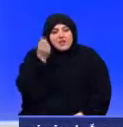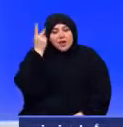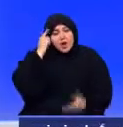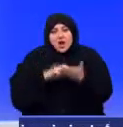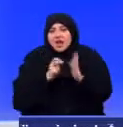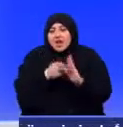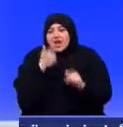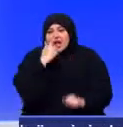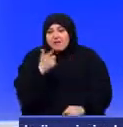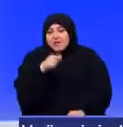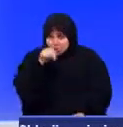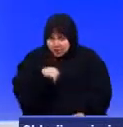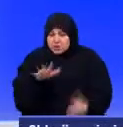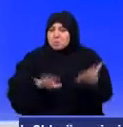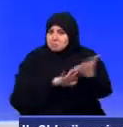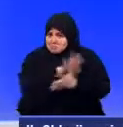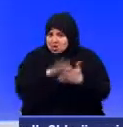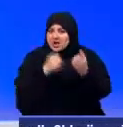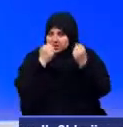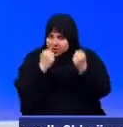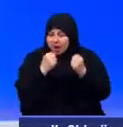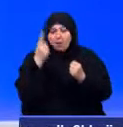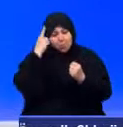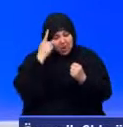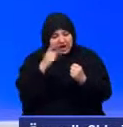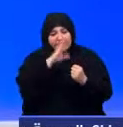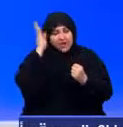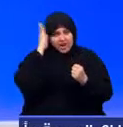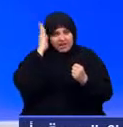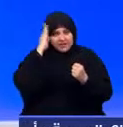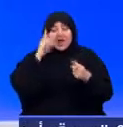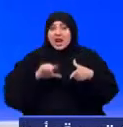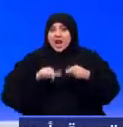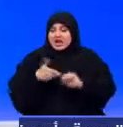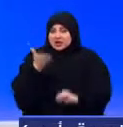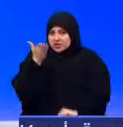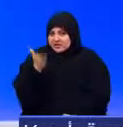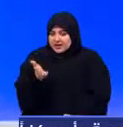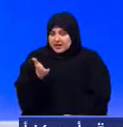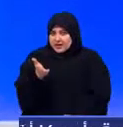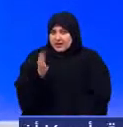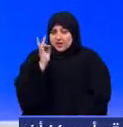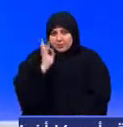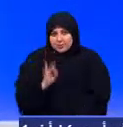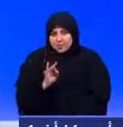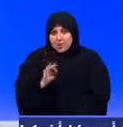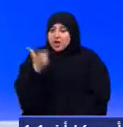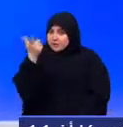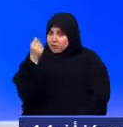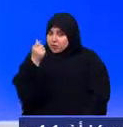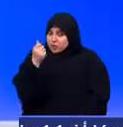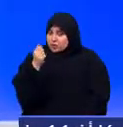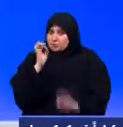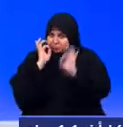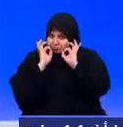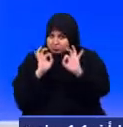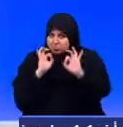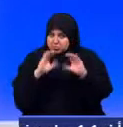دكتور فاضل الآن مجدية في دول مثل الخليج التي تتمتع يعني بميزانيات